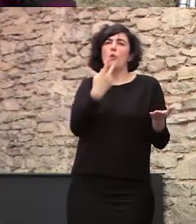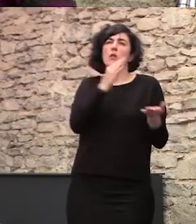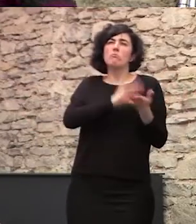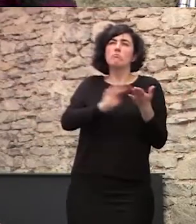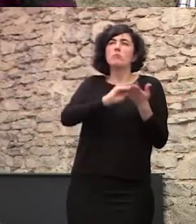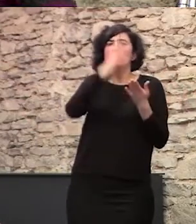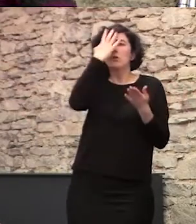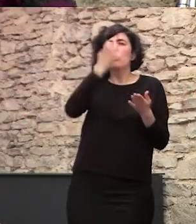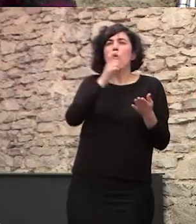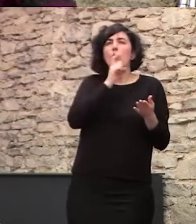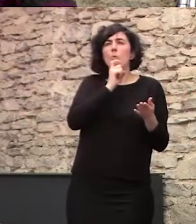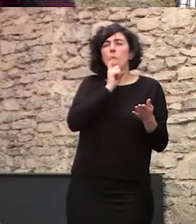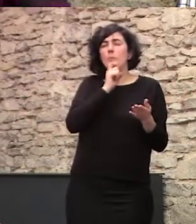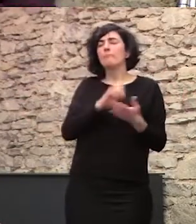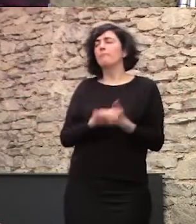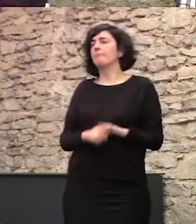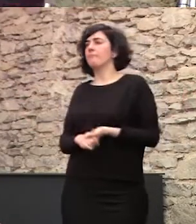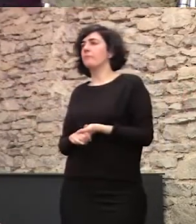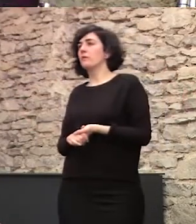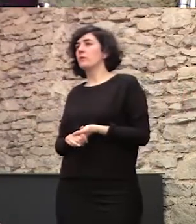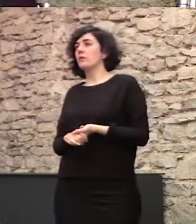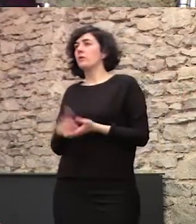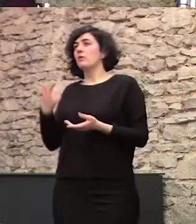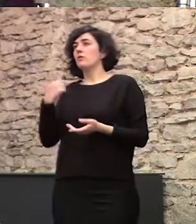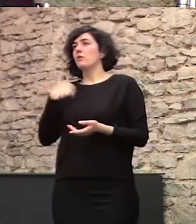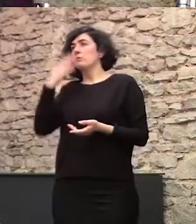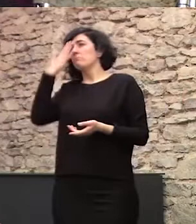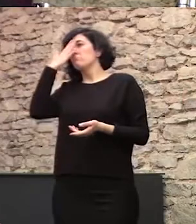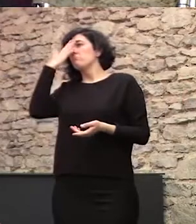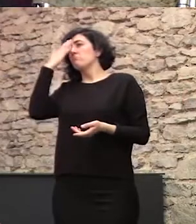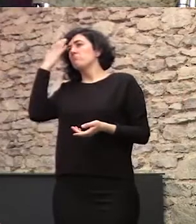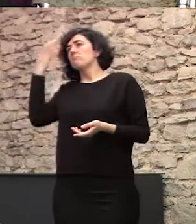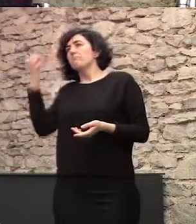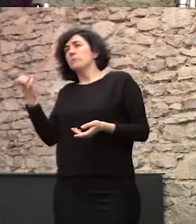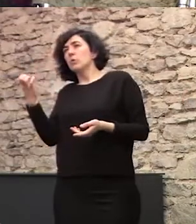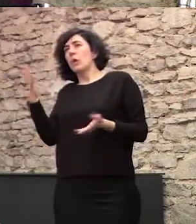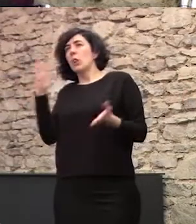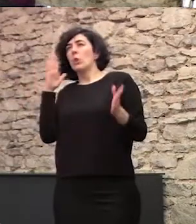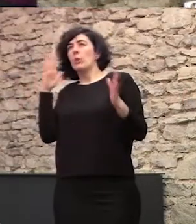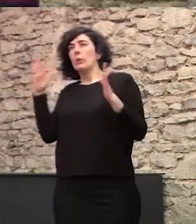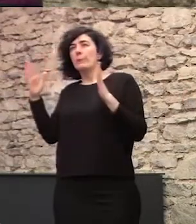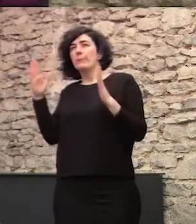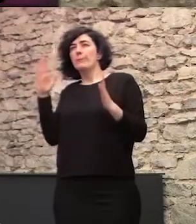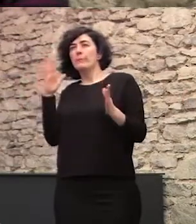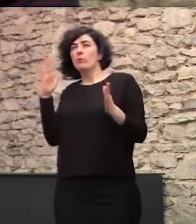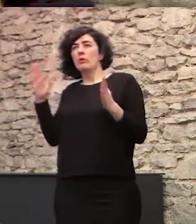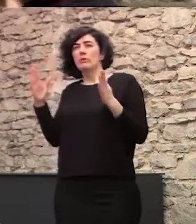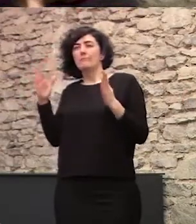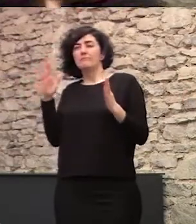hori? Ba oso garai